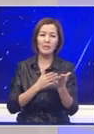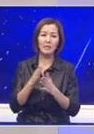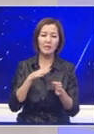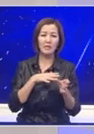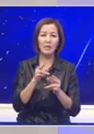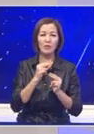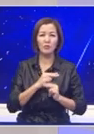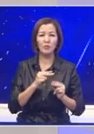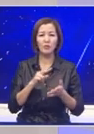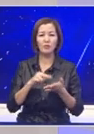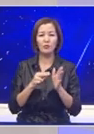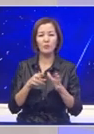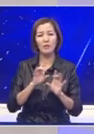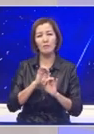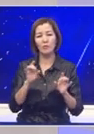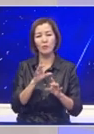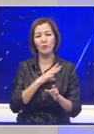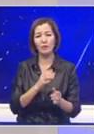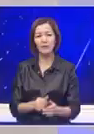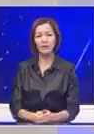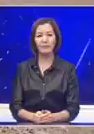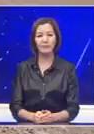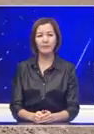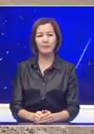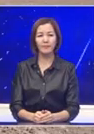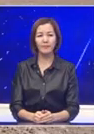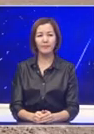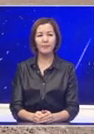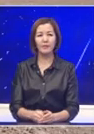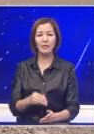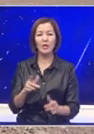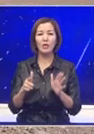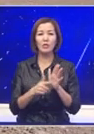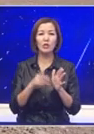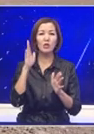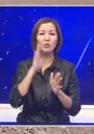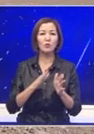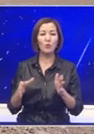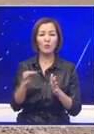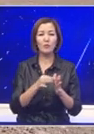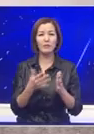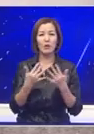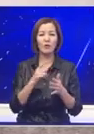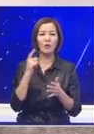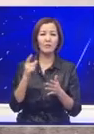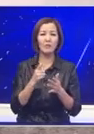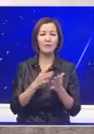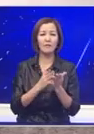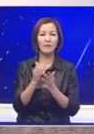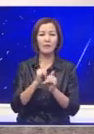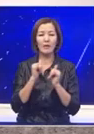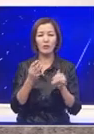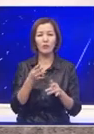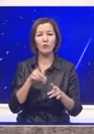атқарылған жұмыстар және жоспарларымен бөлісті. Жетісу облысында ауыл шаруашылық саласы ілгері. Биыл өңірде